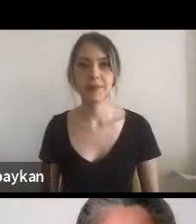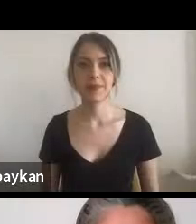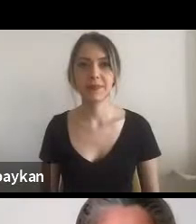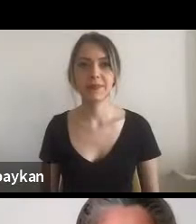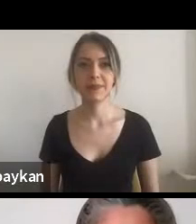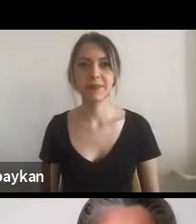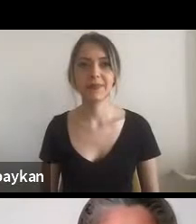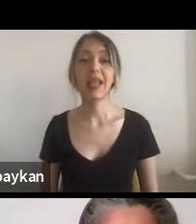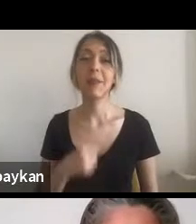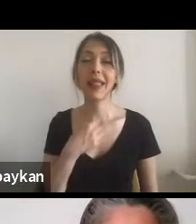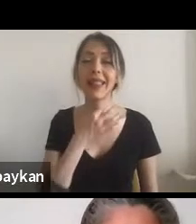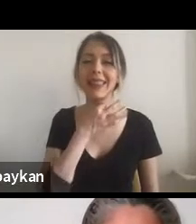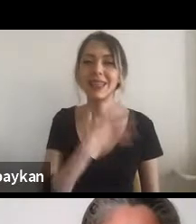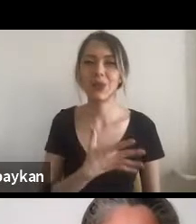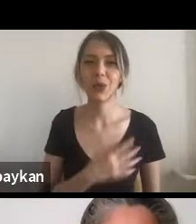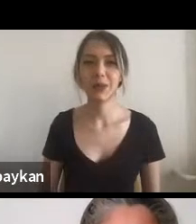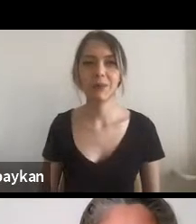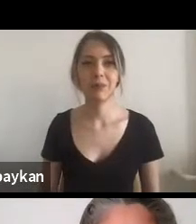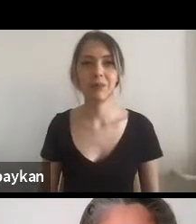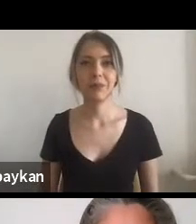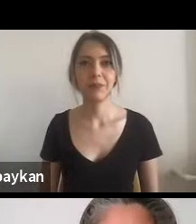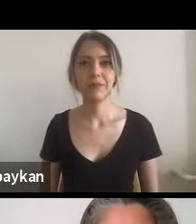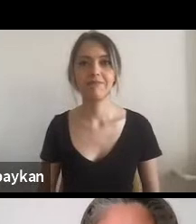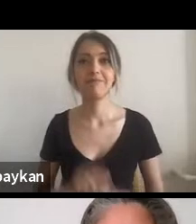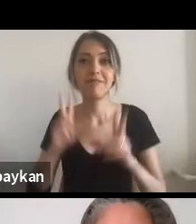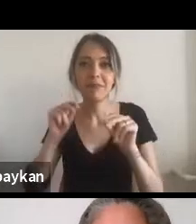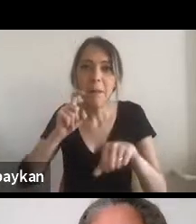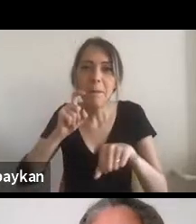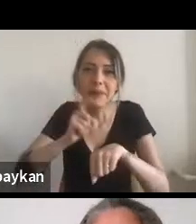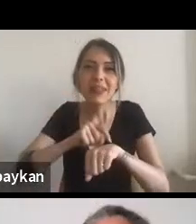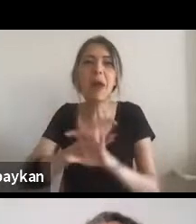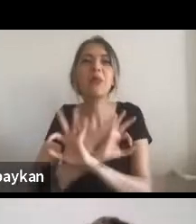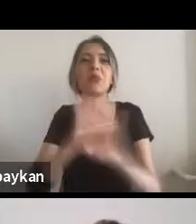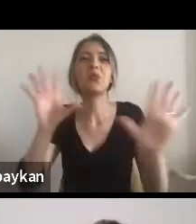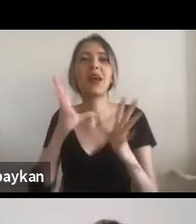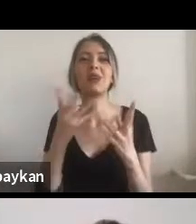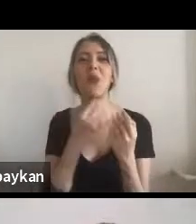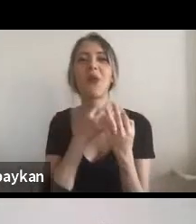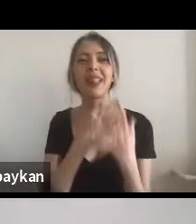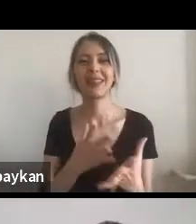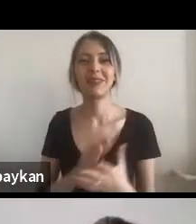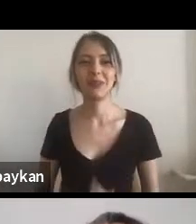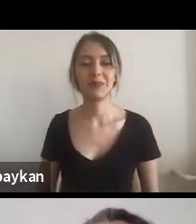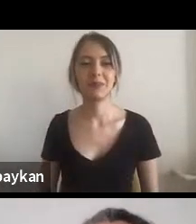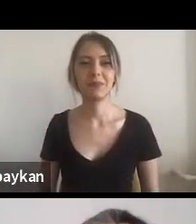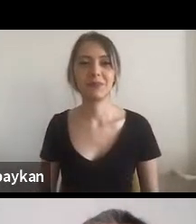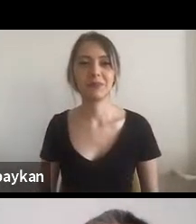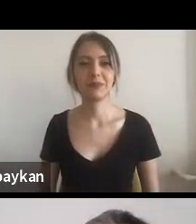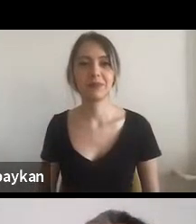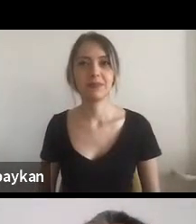Ben teşekkür ederim. Tam da vakitli bitirdiğin için özellikle de.